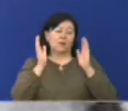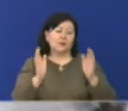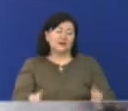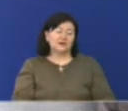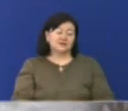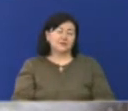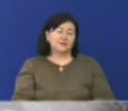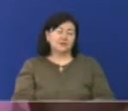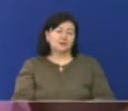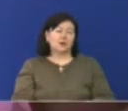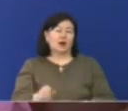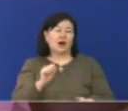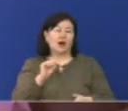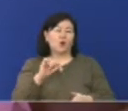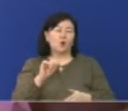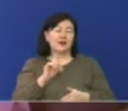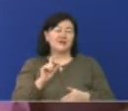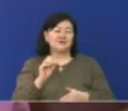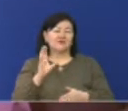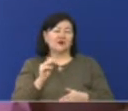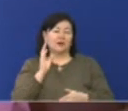зона «Дорога Абая».